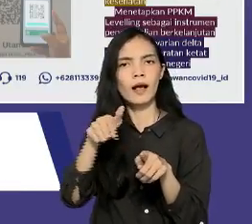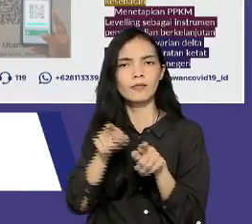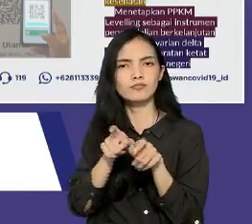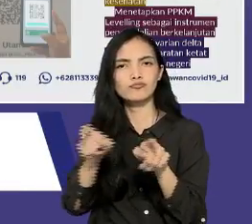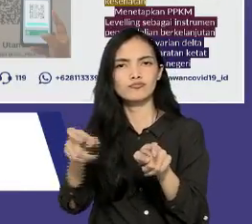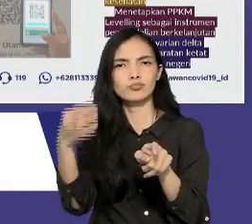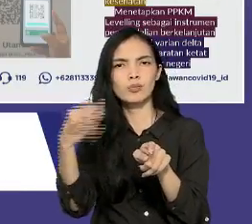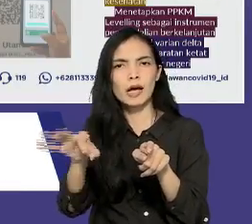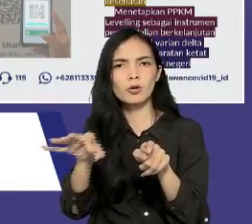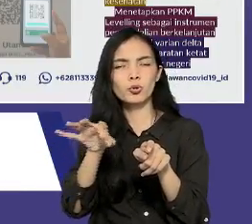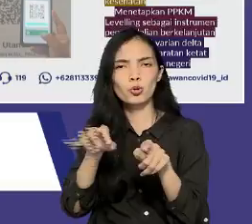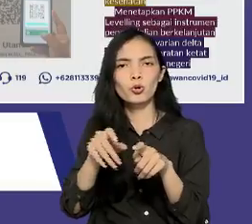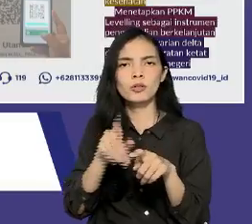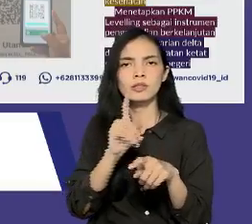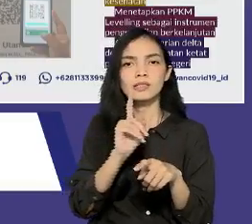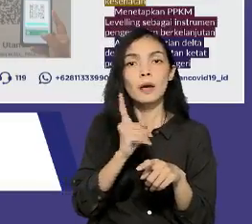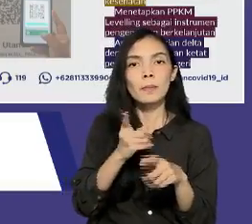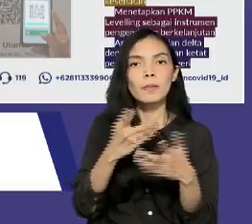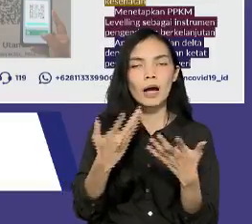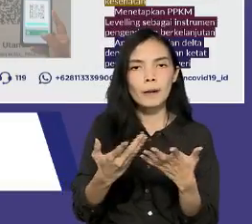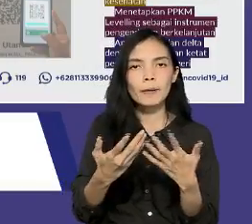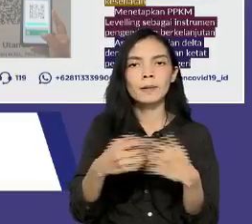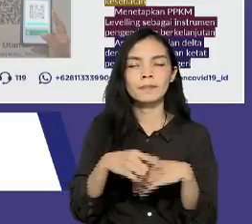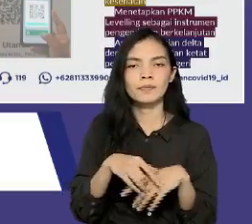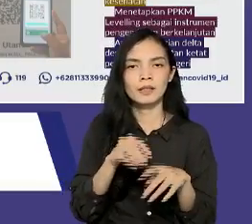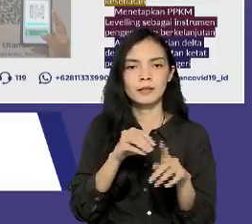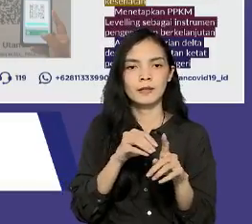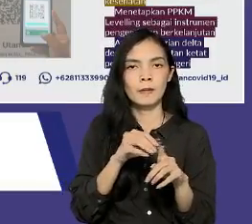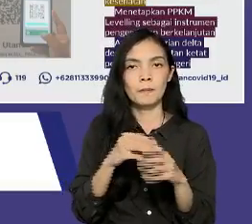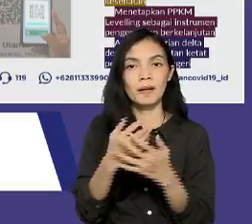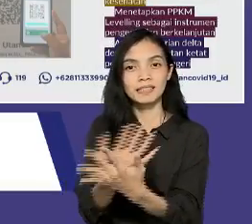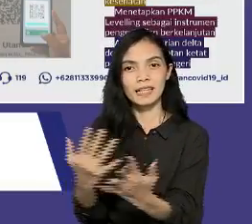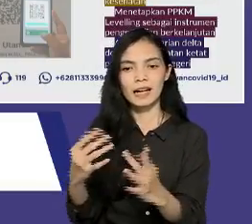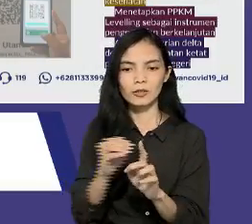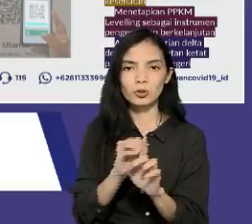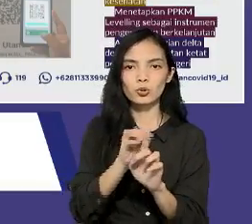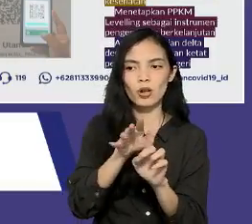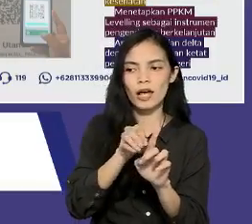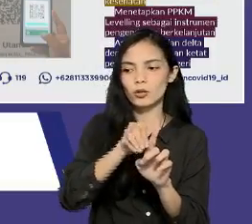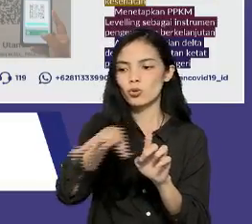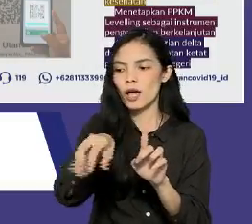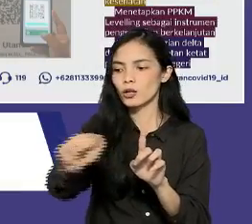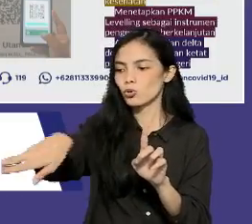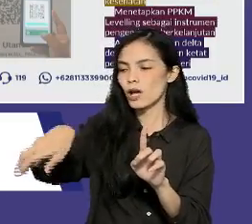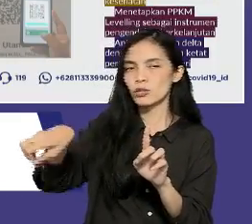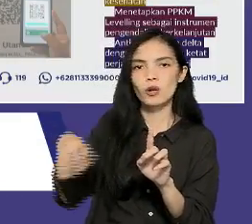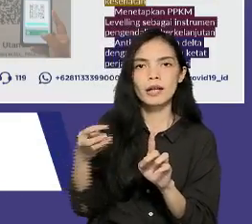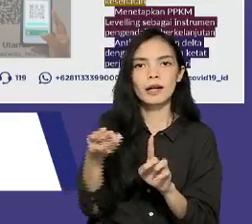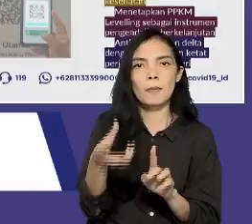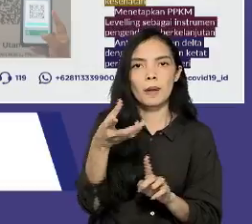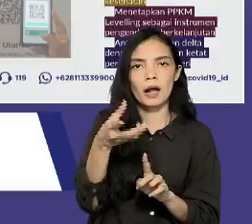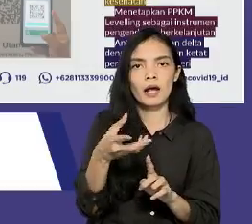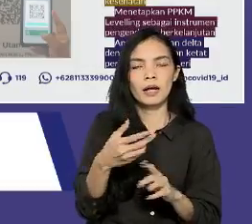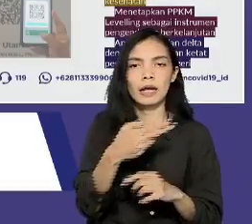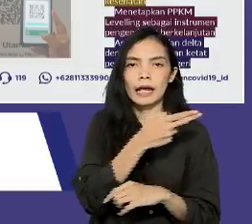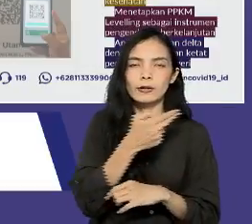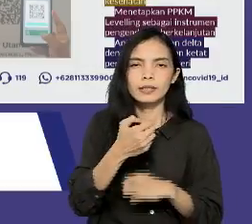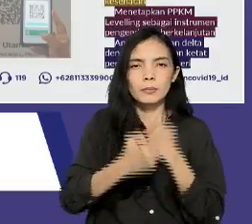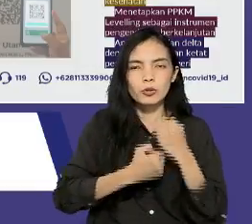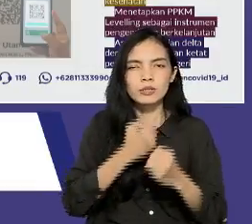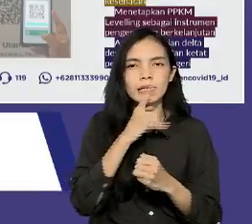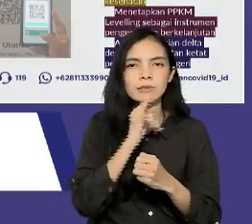ini sebanding dengan tingginya tingkat penularan di masyarakat. Dalam hal ini, Indonesia berupaya